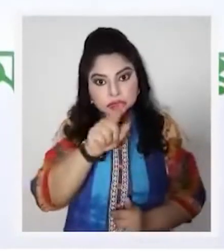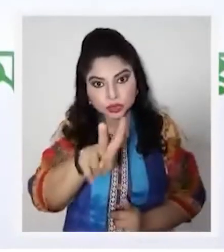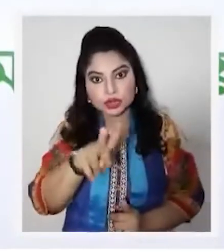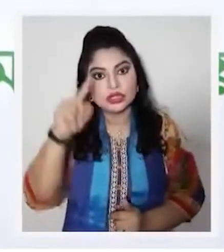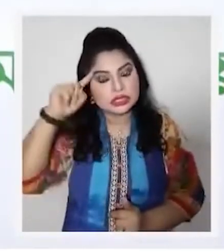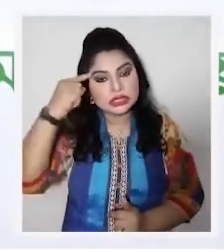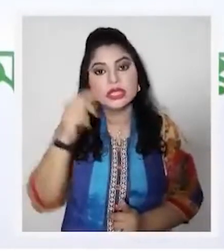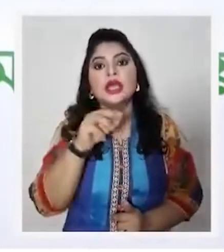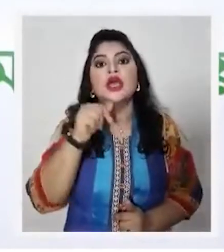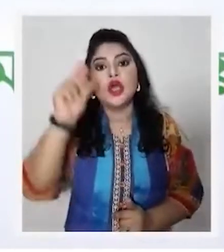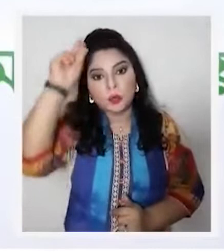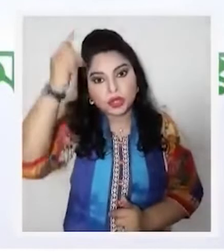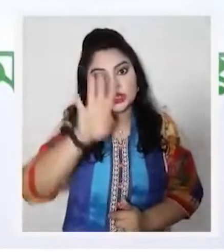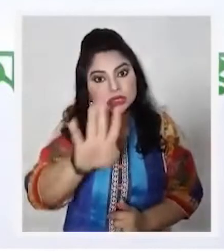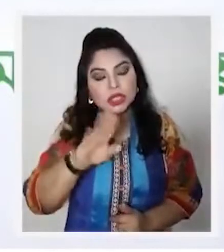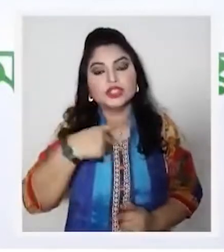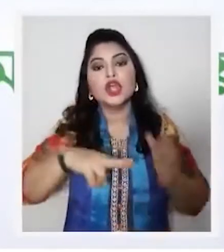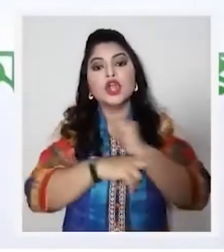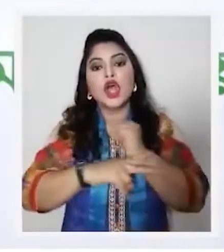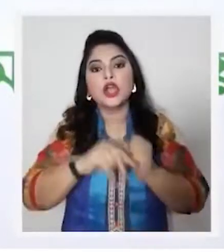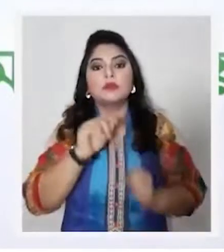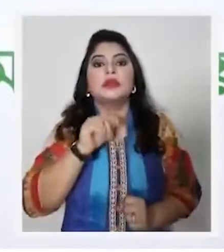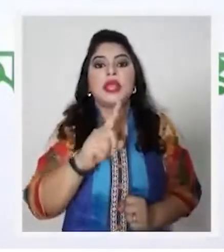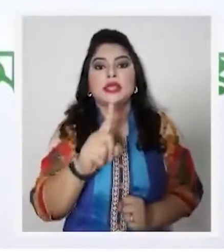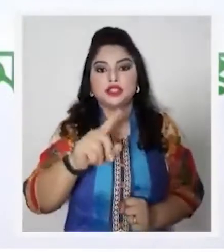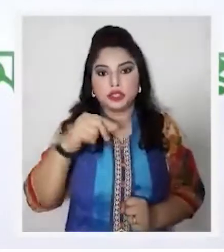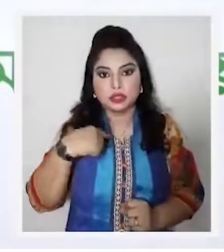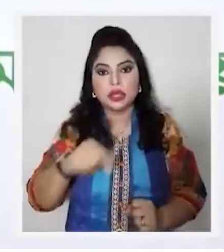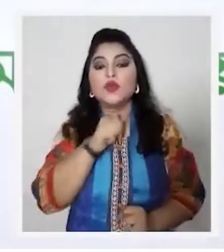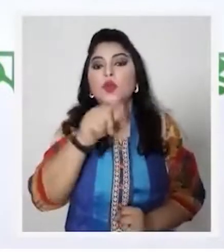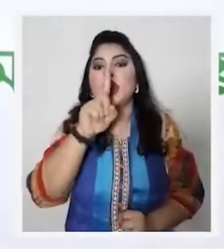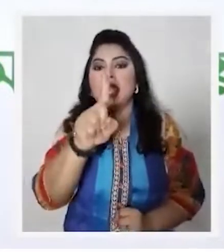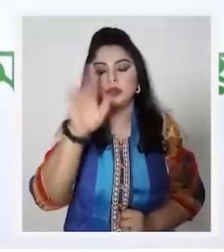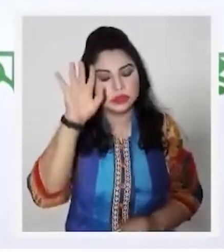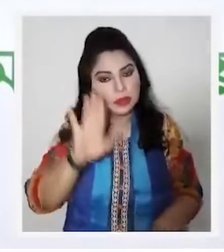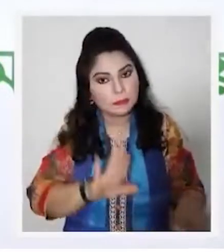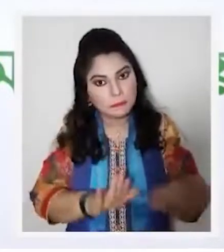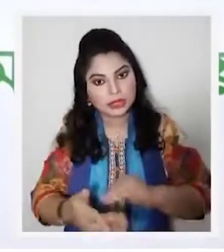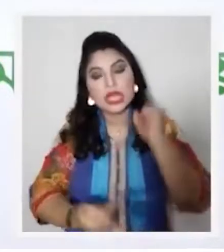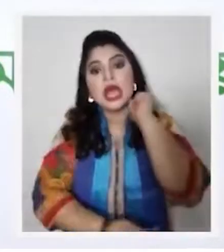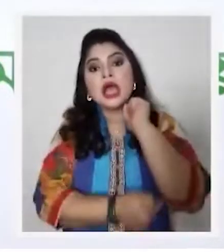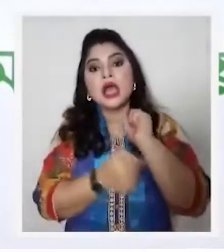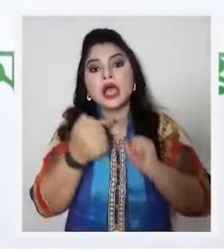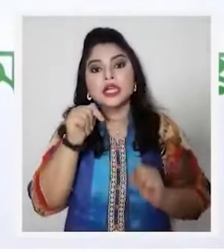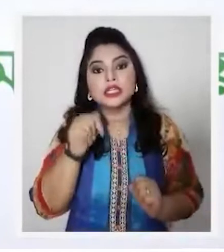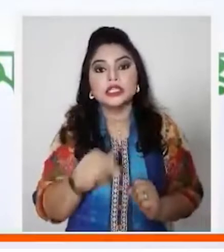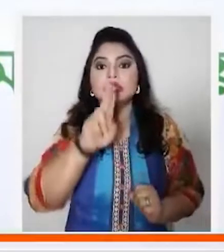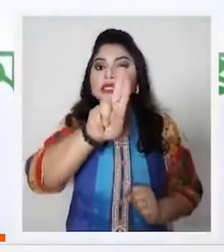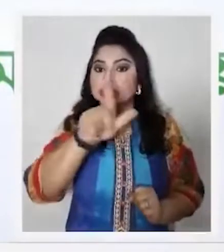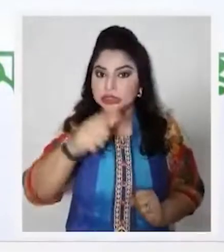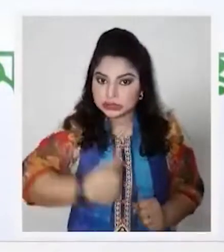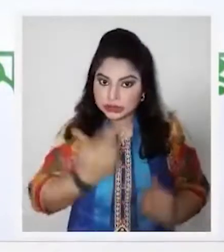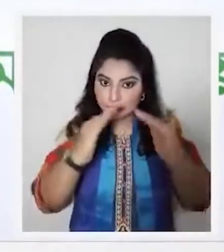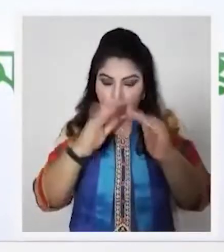ঢাকা বিভাগের 19 জন, চট্টগ্রামে 13 জন, রাজশাহী বিভাগ 4 জন, সিলেট বিভাগ 2 জন, বরিশাল 4 জন, রংপুর বিভাগ 1 জন এবং খুলনা